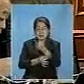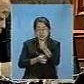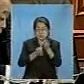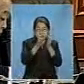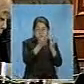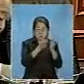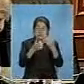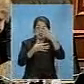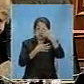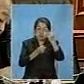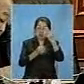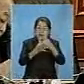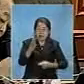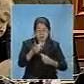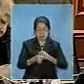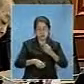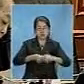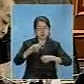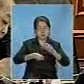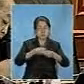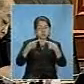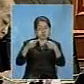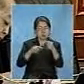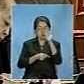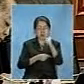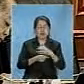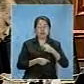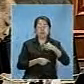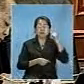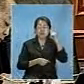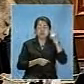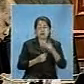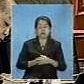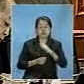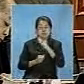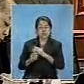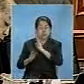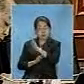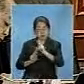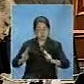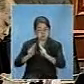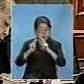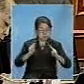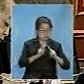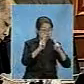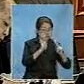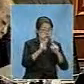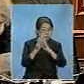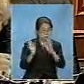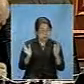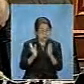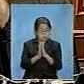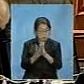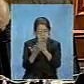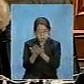ได้และผมแน่ใจว่าสิ่งต่างๆเหล่านั้นเมื่อประกอบรวมกันเป็นงบประมาณประจำปี2557จะเป็นไปต